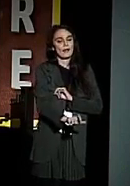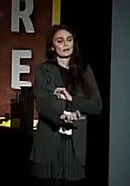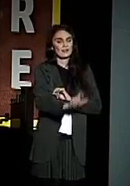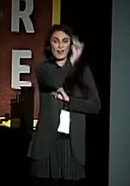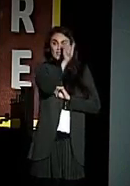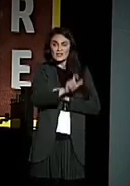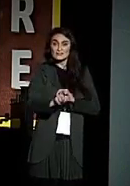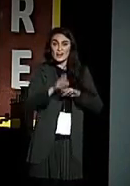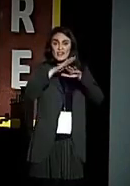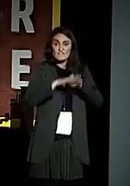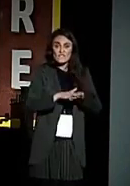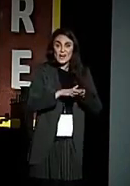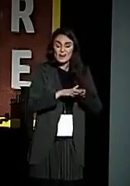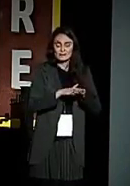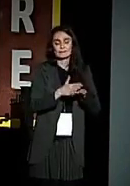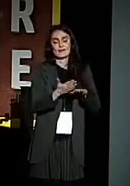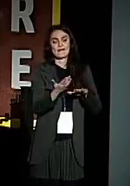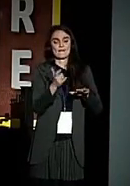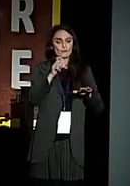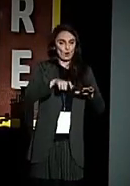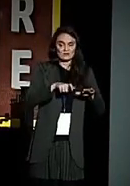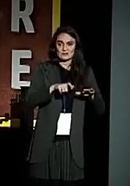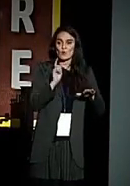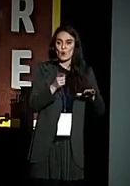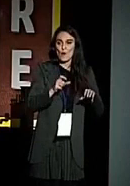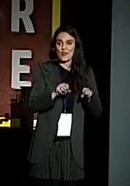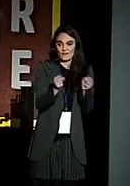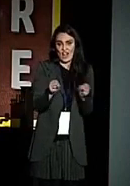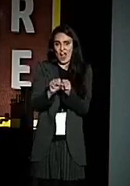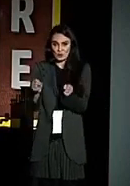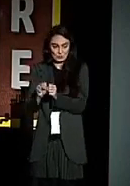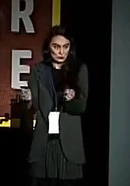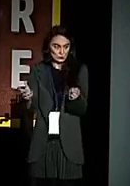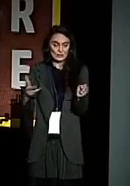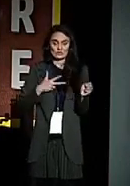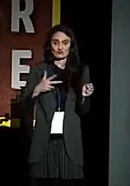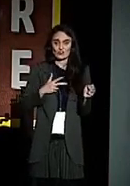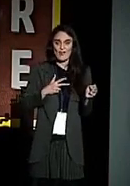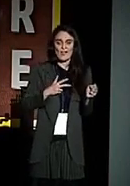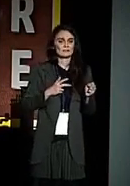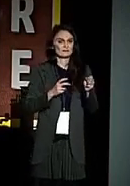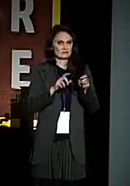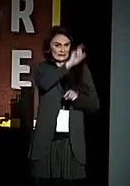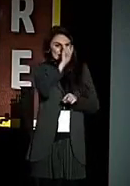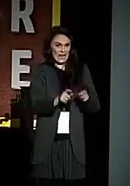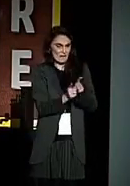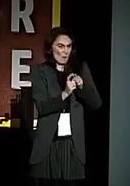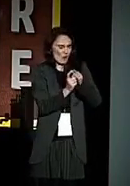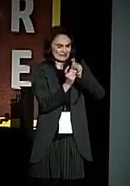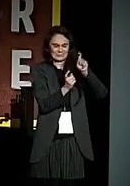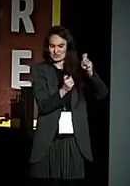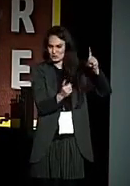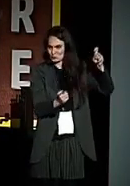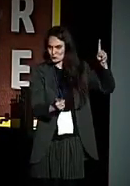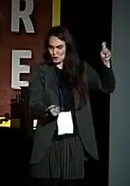ferma è anche a causa delle sue molte fratture. Noi abbiamo il Paese più diseguale d'Europa e queste